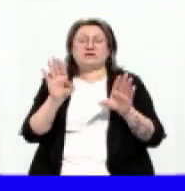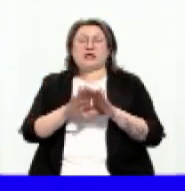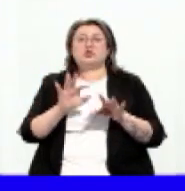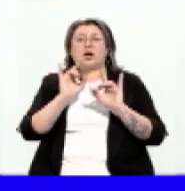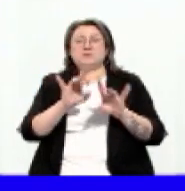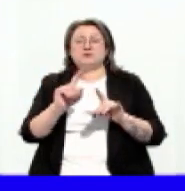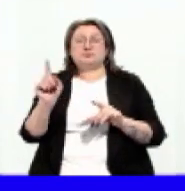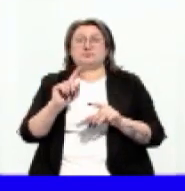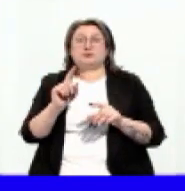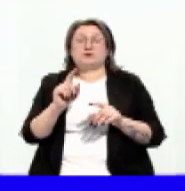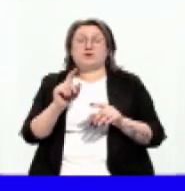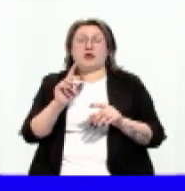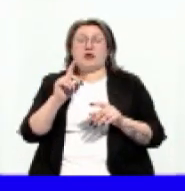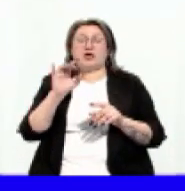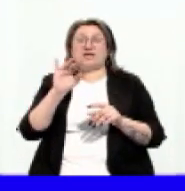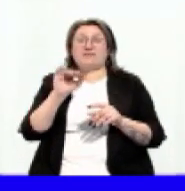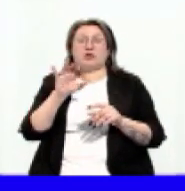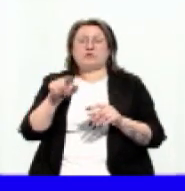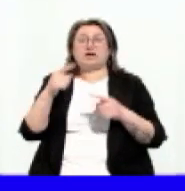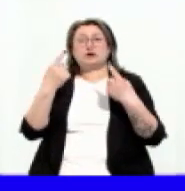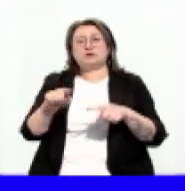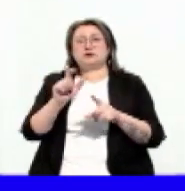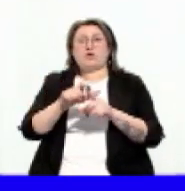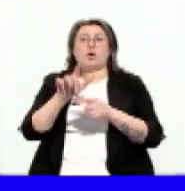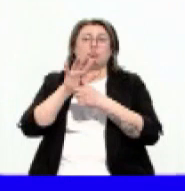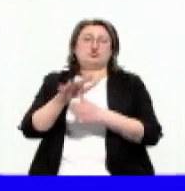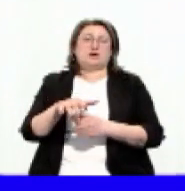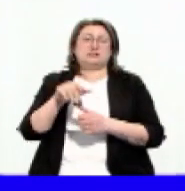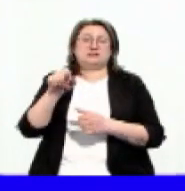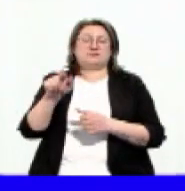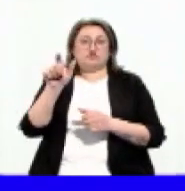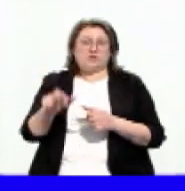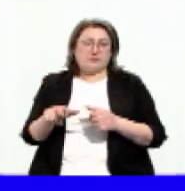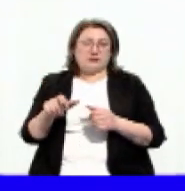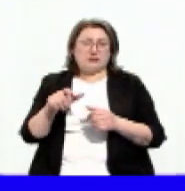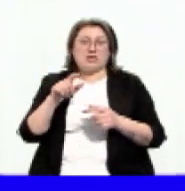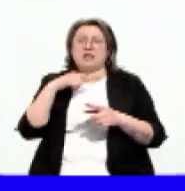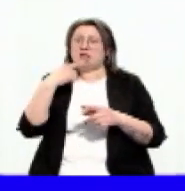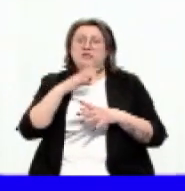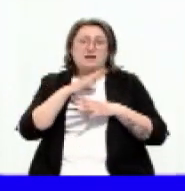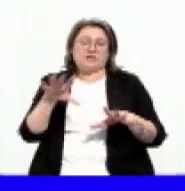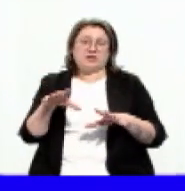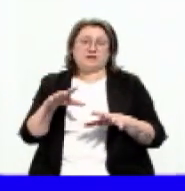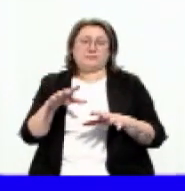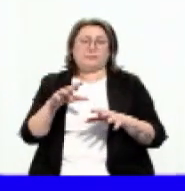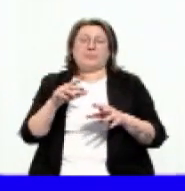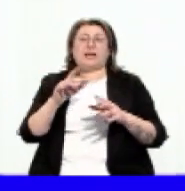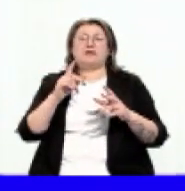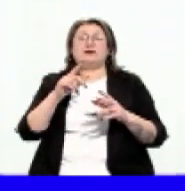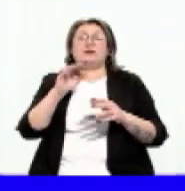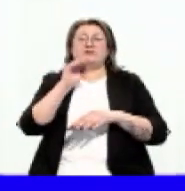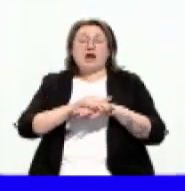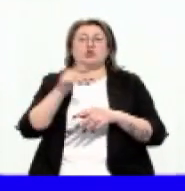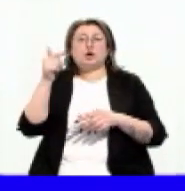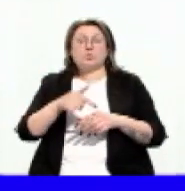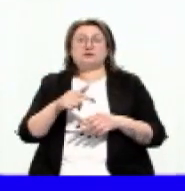Также пояснил, что в адрес Иватова иные слова, унижающие его честь и достоинство, не произносил, бестактность не проявлял,